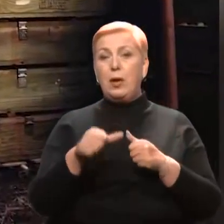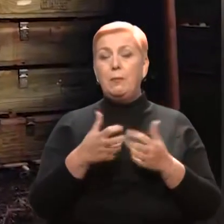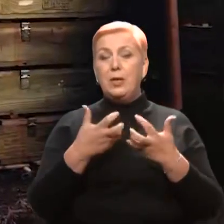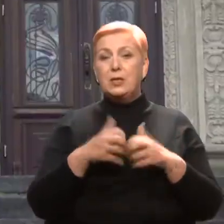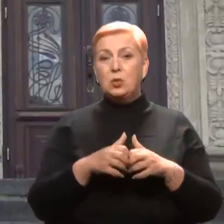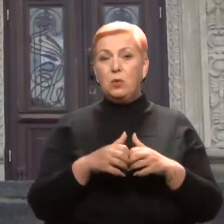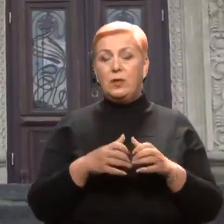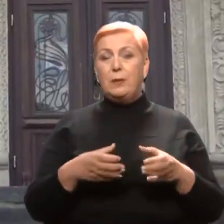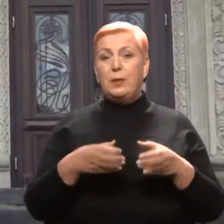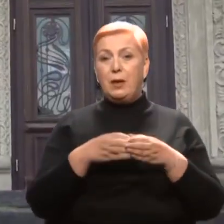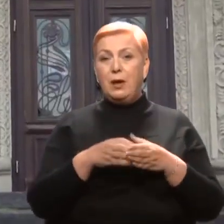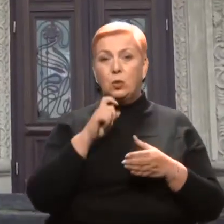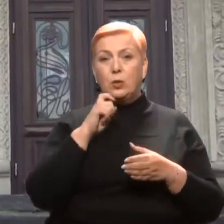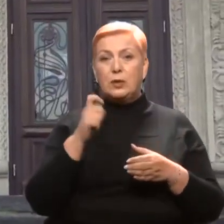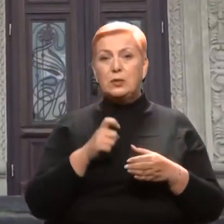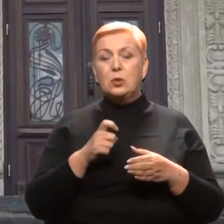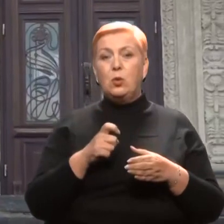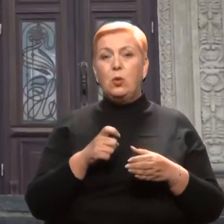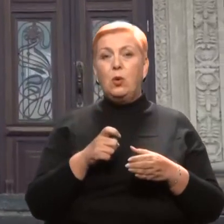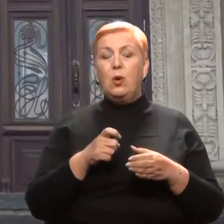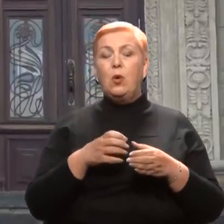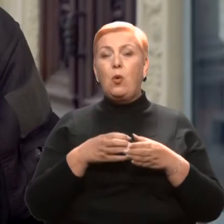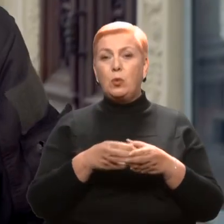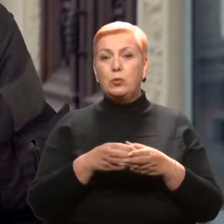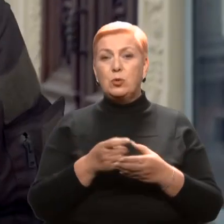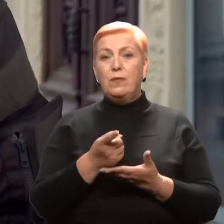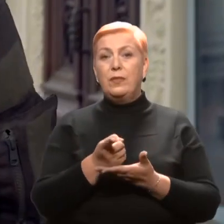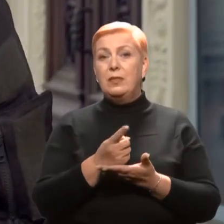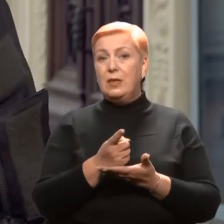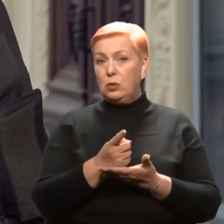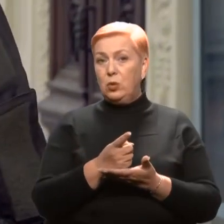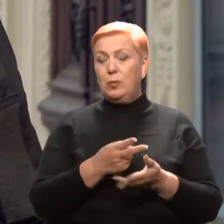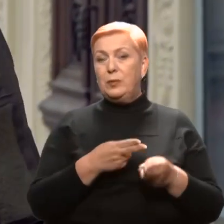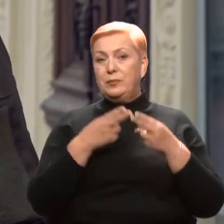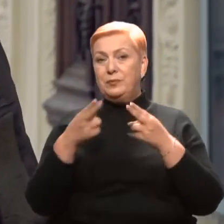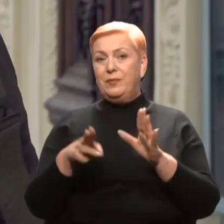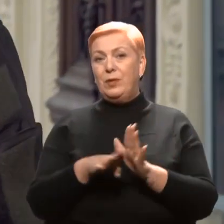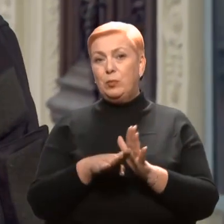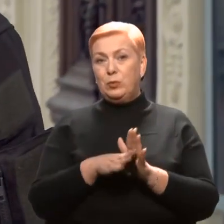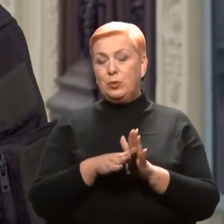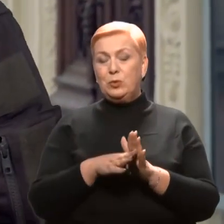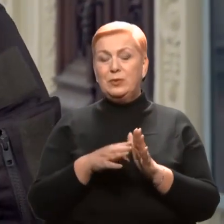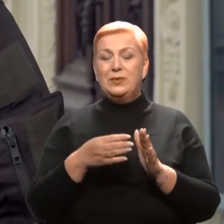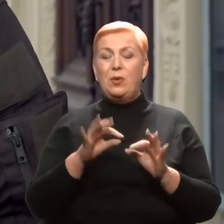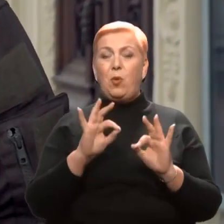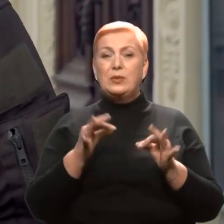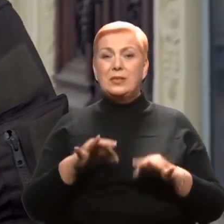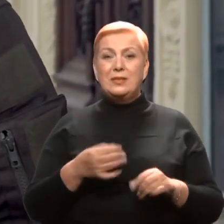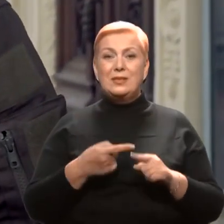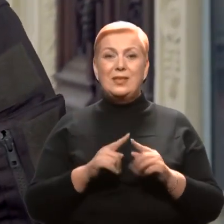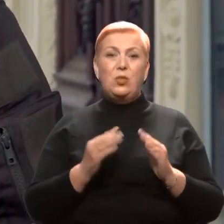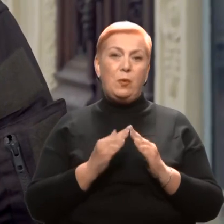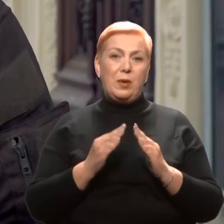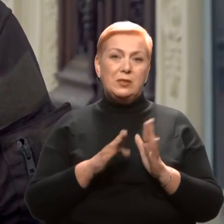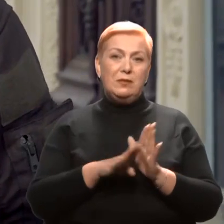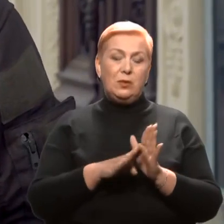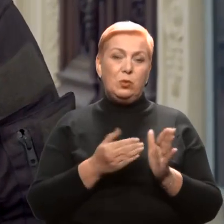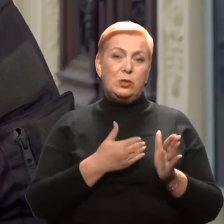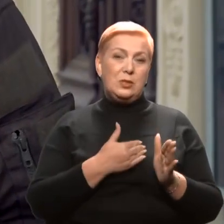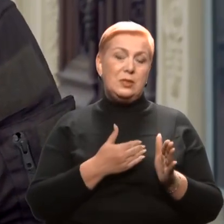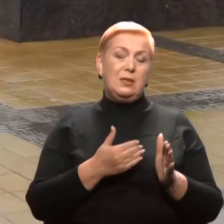українського корпусу. До Тернополя приїхала у відпустку. Осіння відпустка така більш домашня, тому хочеться бути з